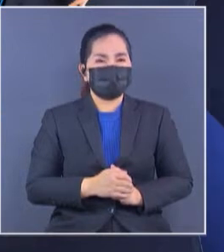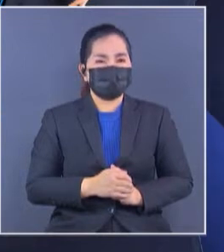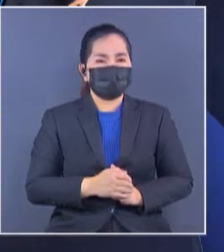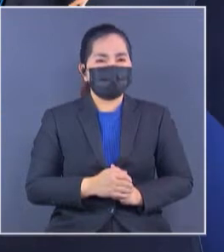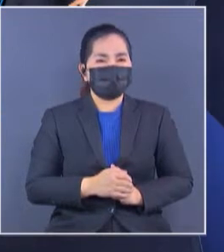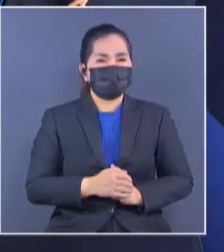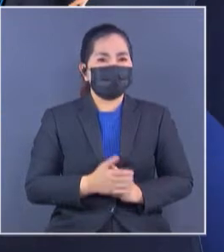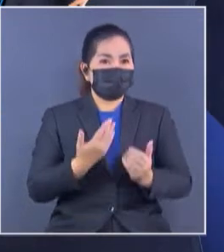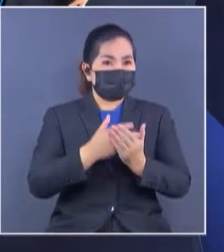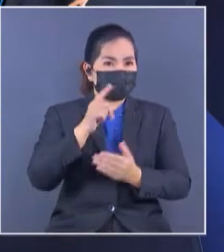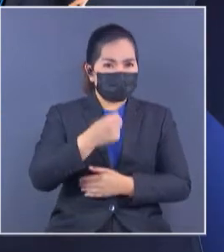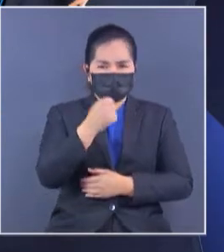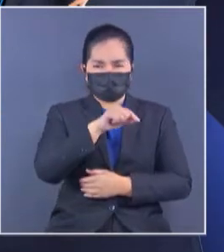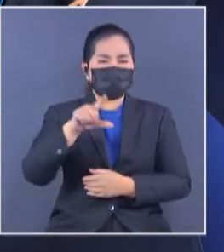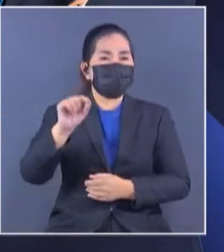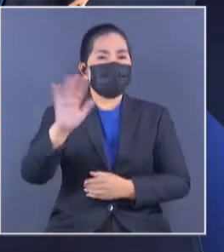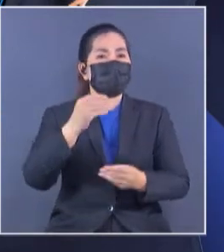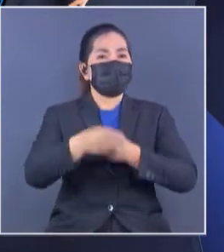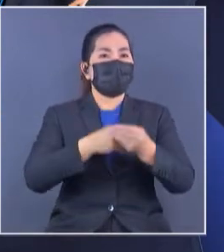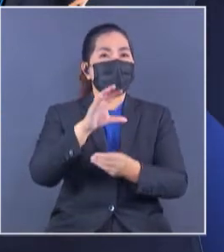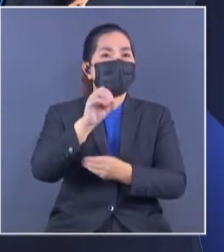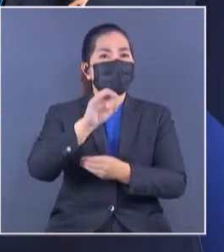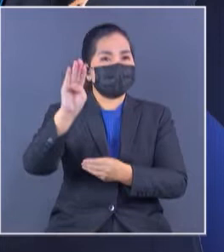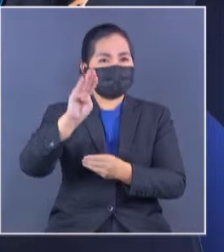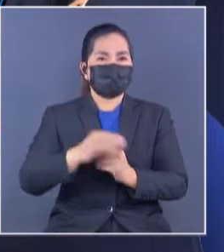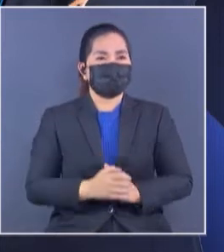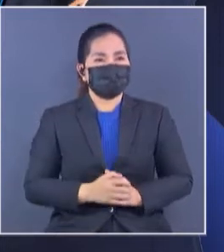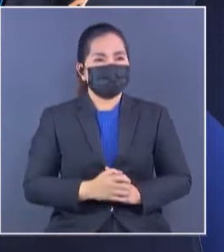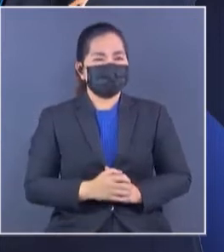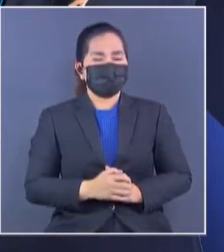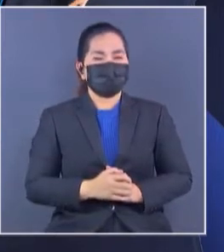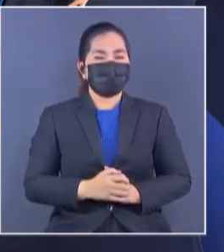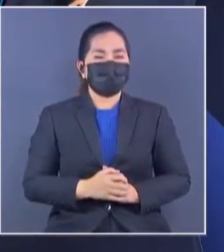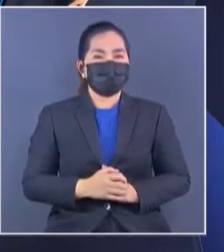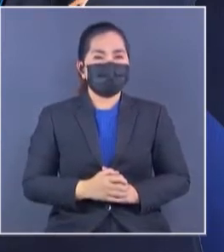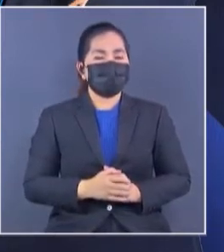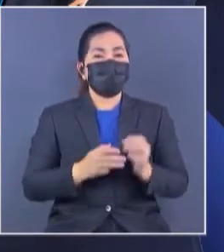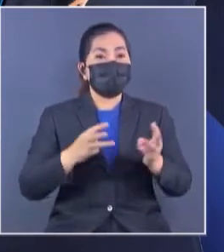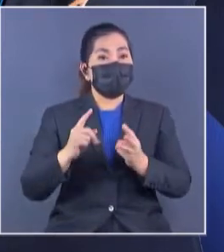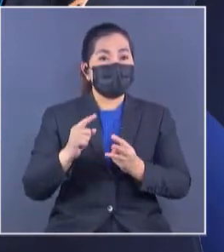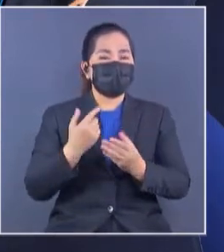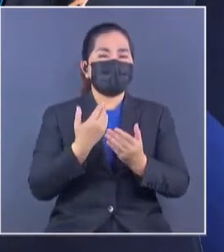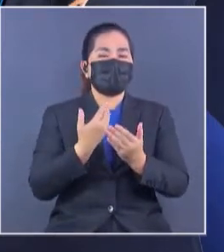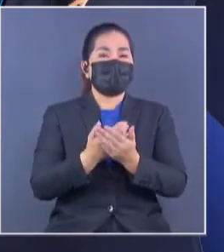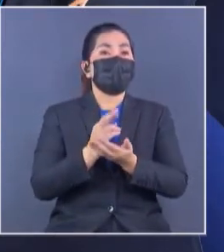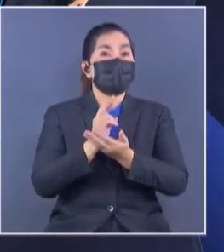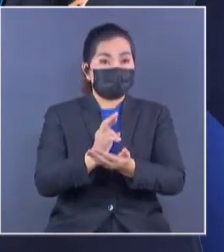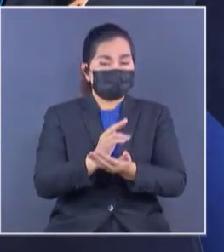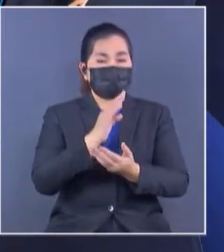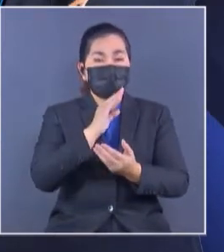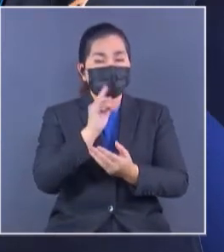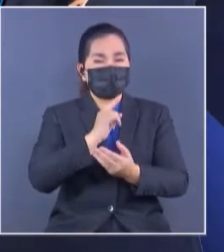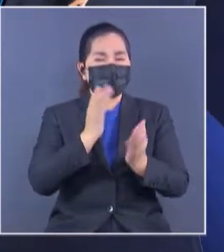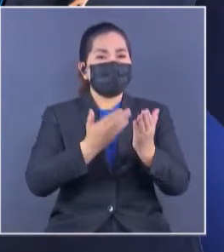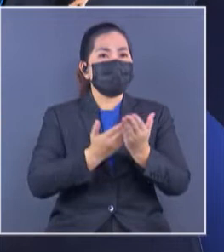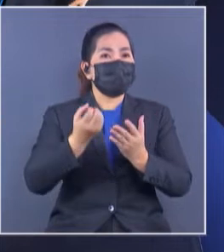ถึงง่าย10บาท20บาทไม่เอาขาย50บาทนะครับส่วนการจ่ายรางวัลก็จะเป็นแบบจูงใจนะครับกรณีที่เลขที่มีคน